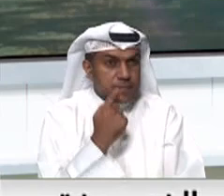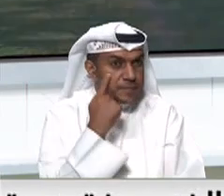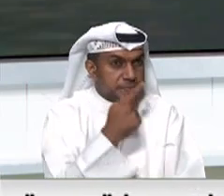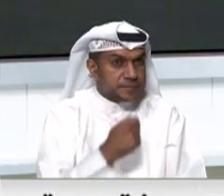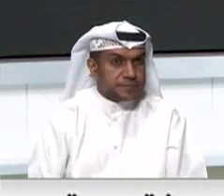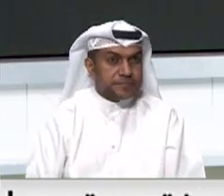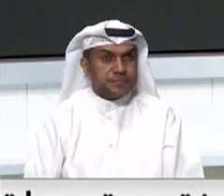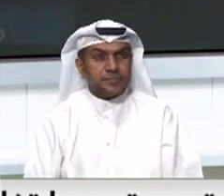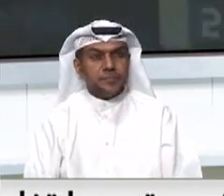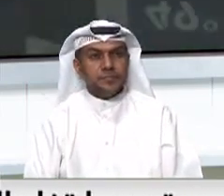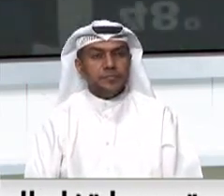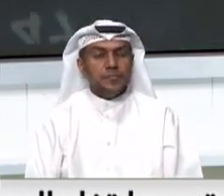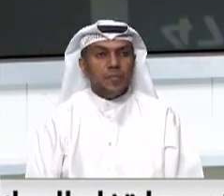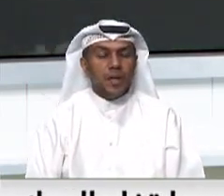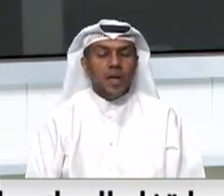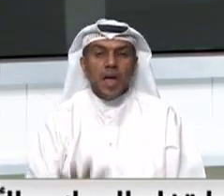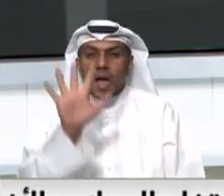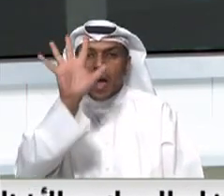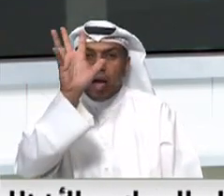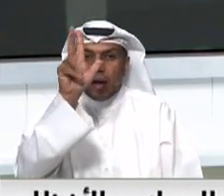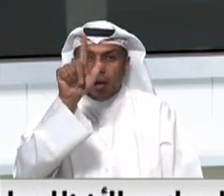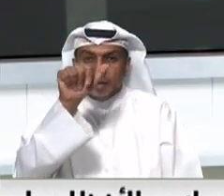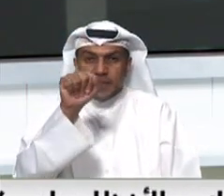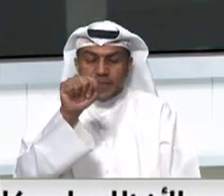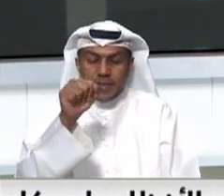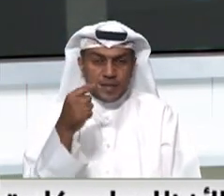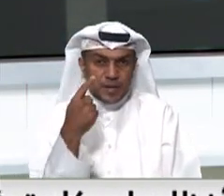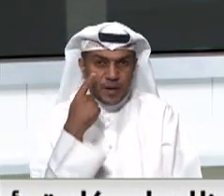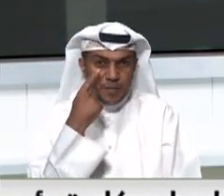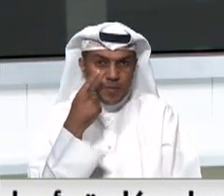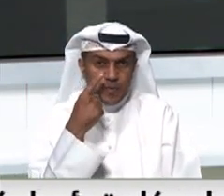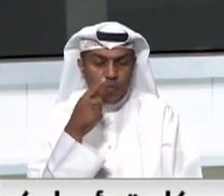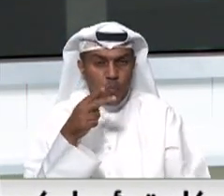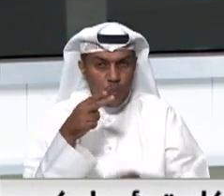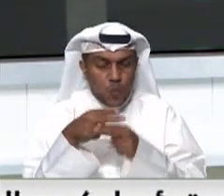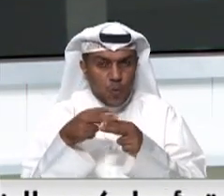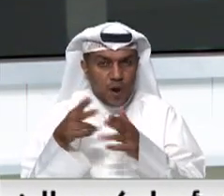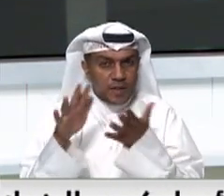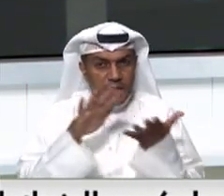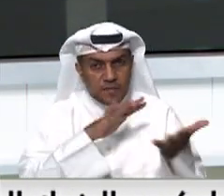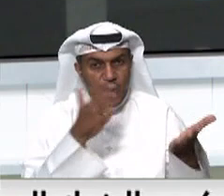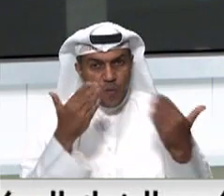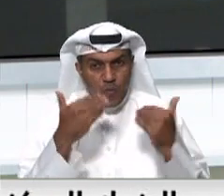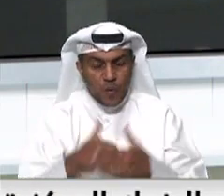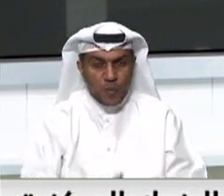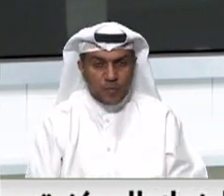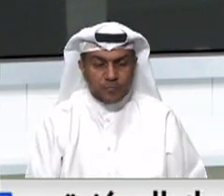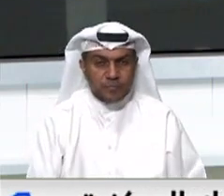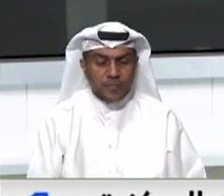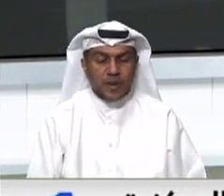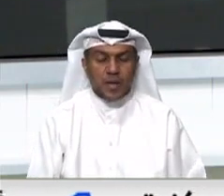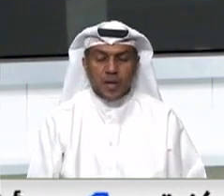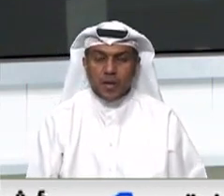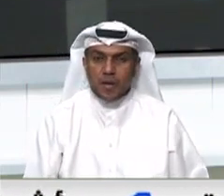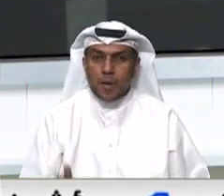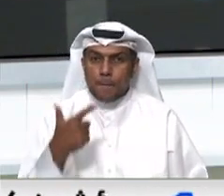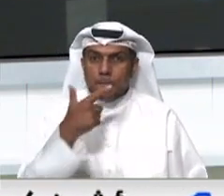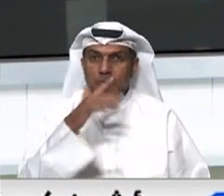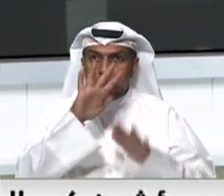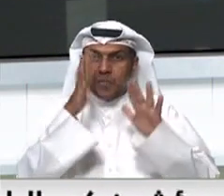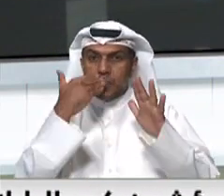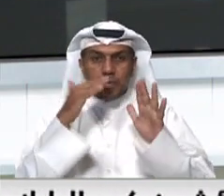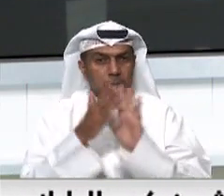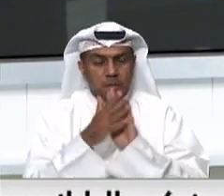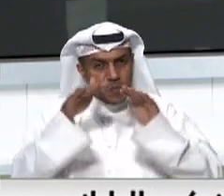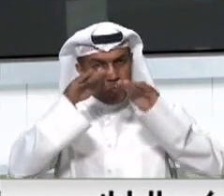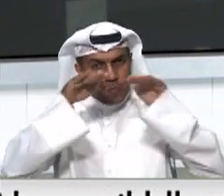دقيقة. بالنسبة للطقس المتوقع لمدينة الكويت خلال 5 أيام القادمة بمشيئة الله، سماء صحو بشكل عام، درجات